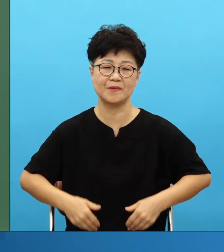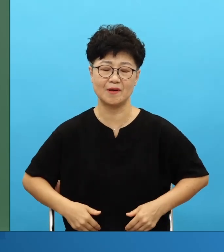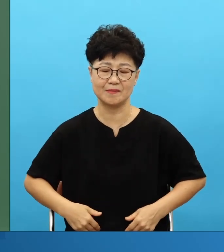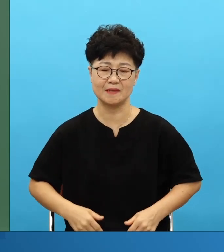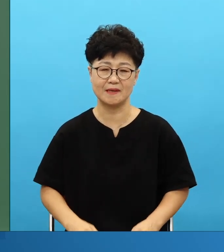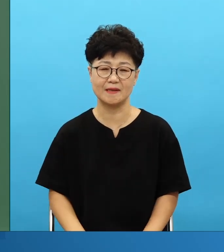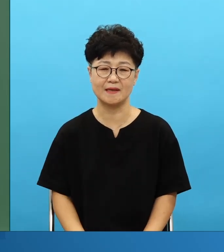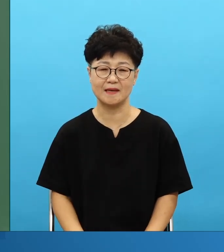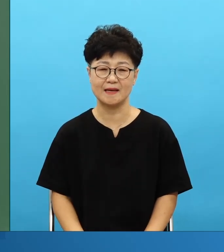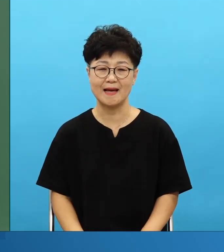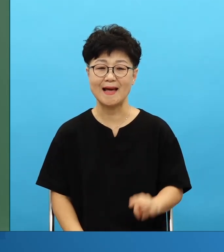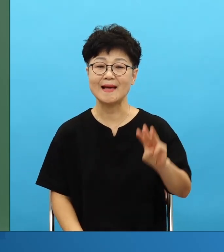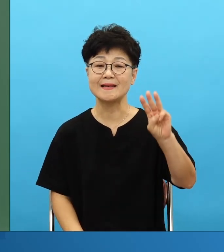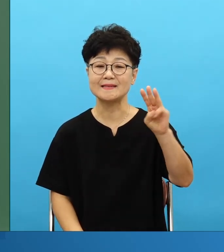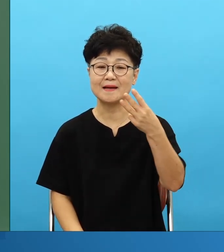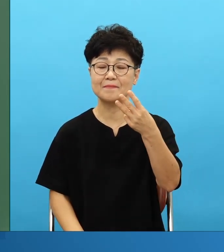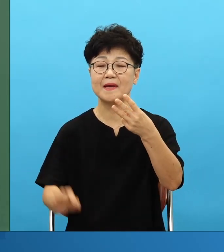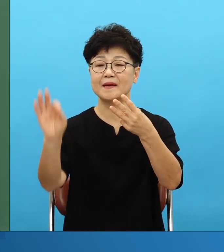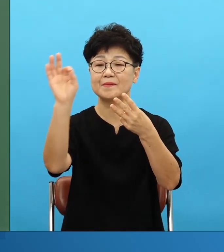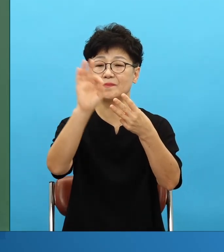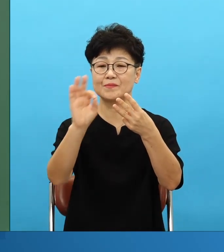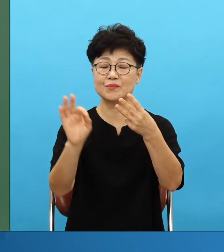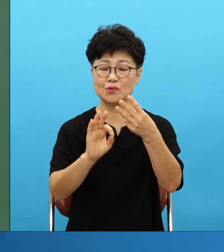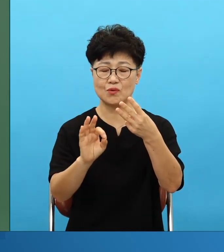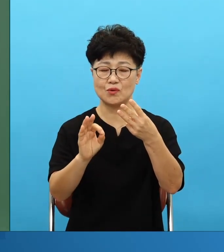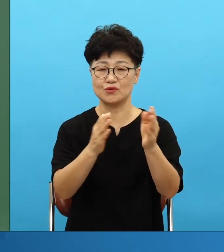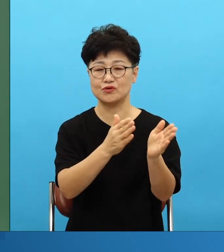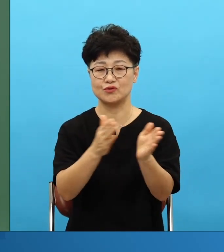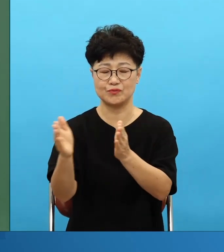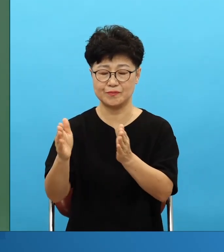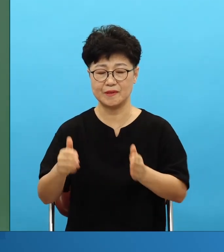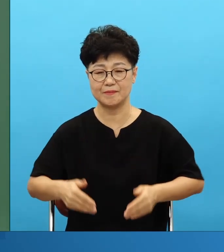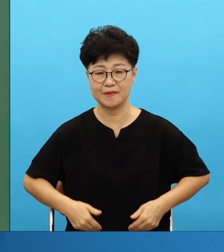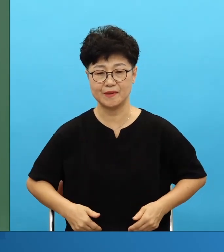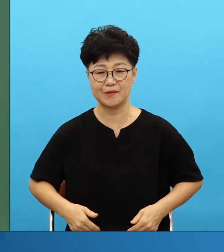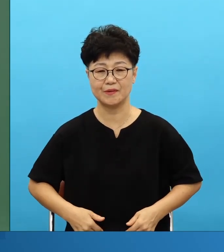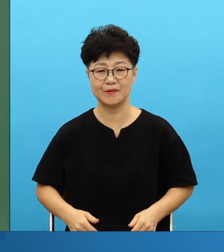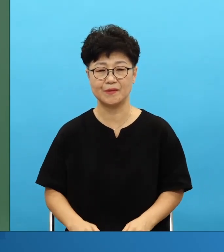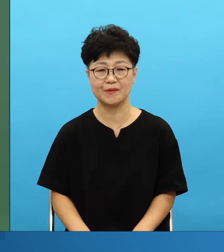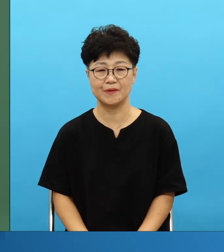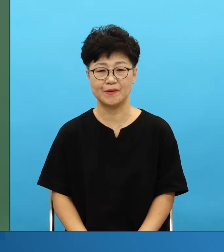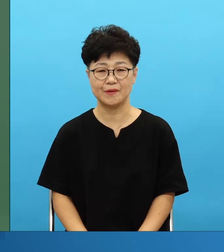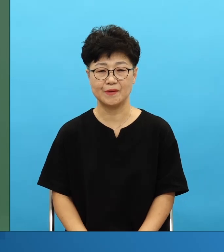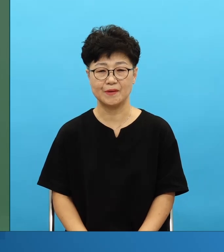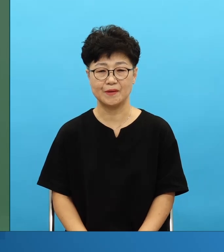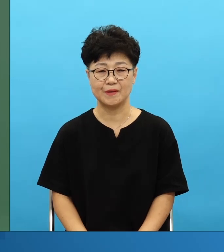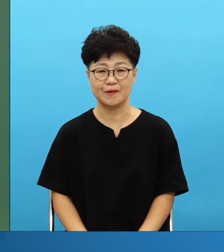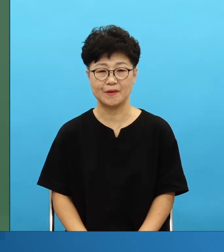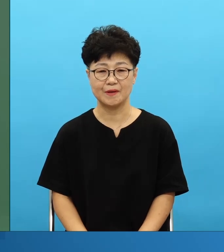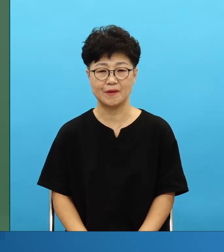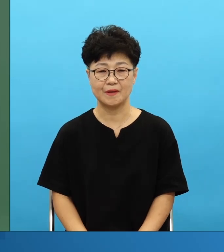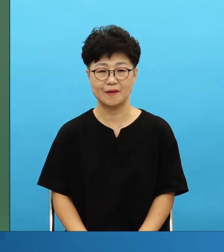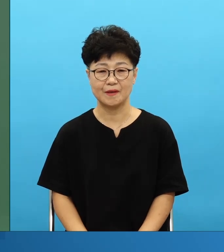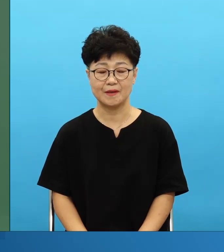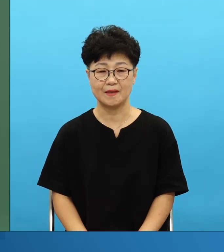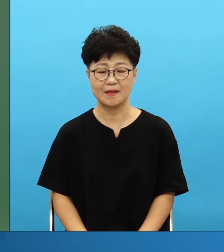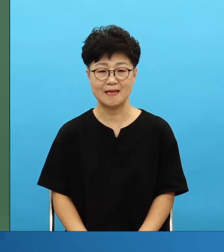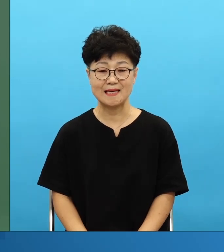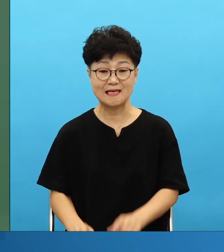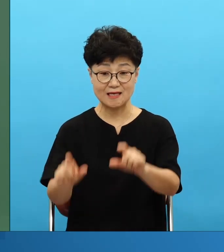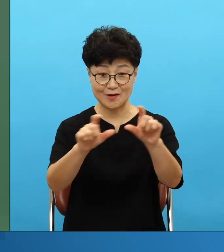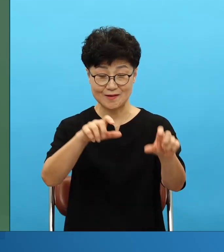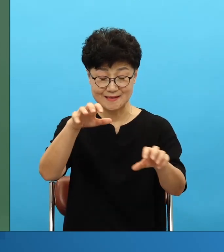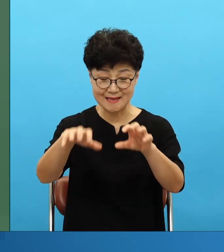300% 준비라고 합니다. I call this 300% preparation, 전문성, a sense of specialty, 현장성, a sense of the field, 시스템 and the